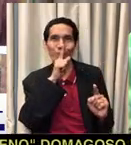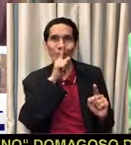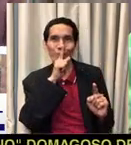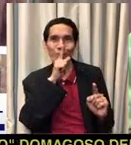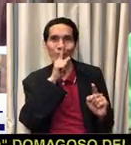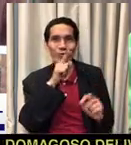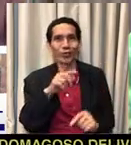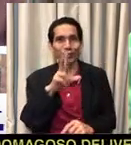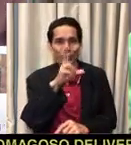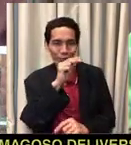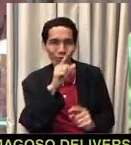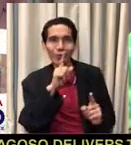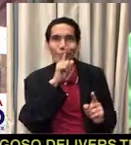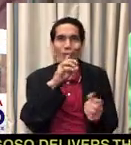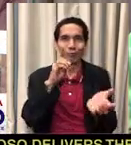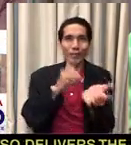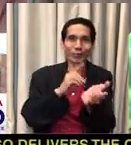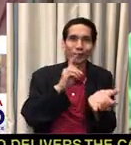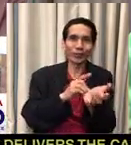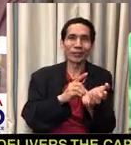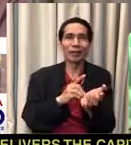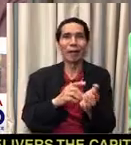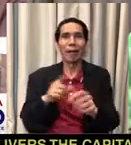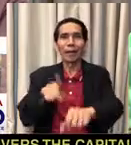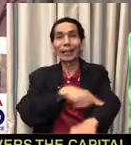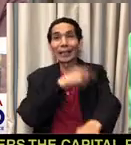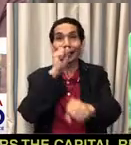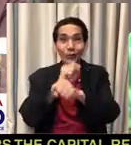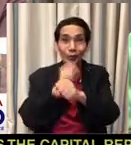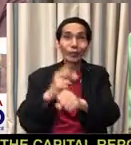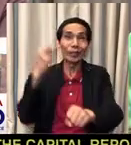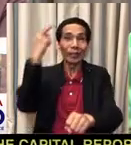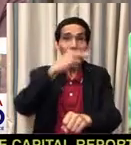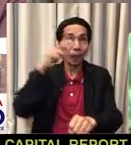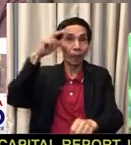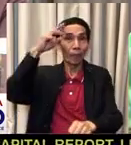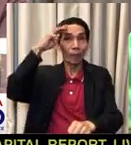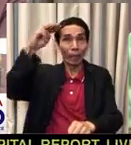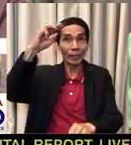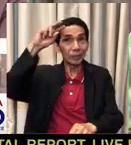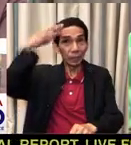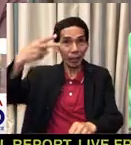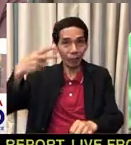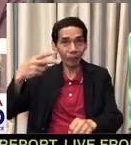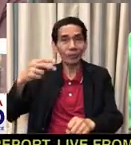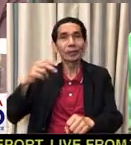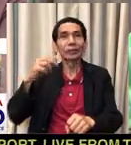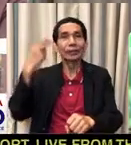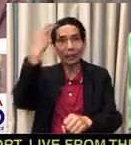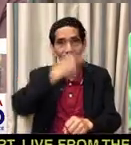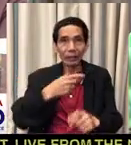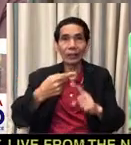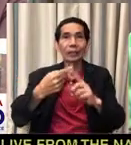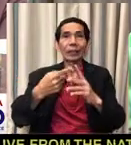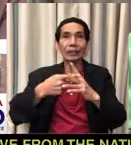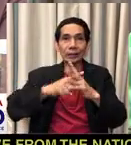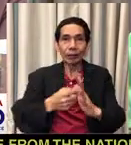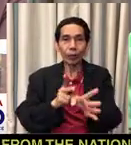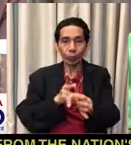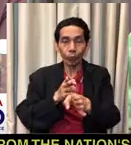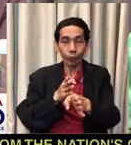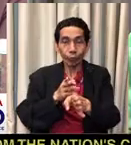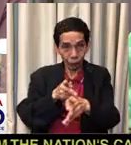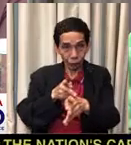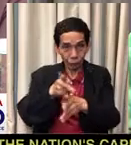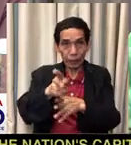Kala ko, yung mga duka. Oh, matagal na kasi si Vice Mayor Honey Lacuna, simula sa professional career